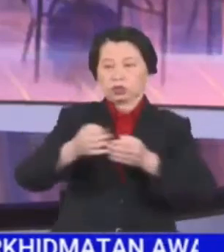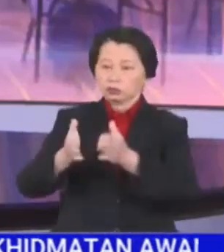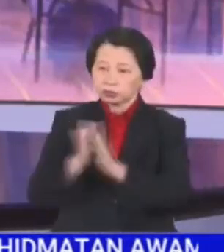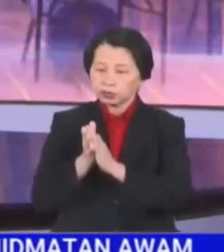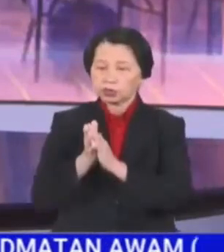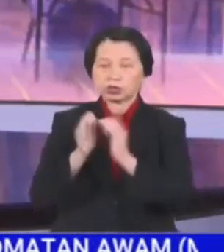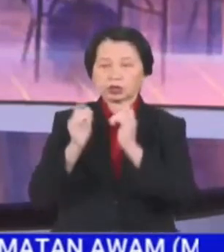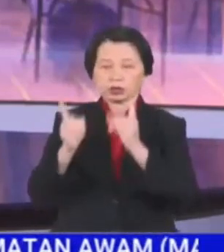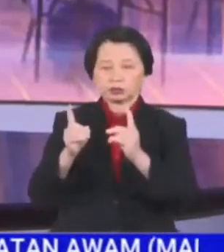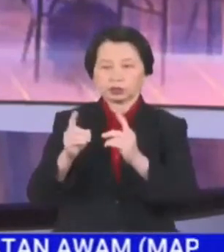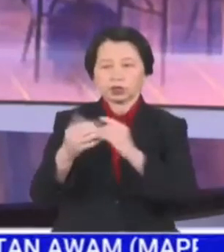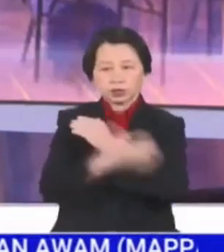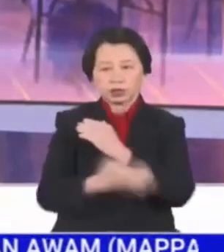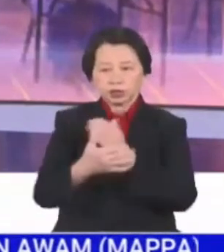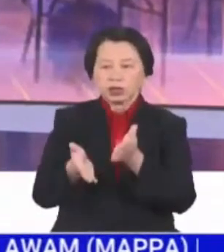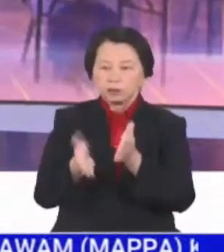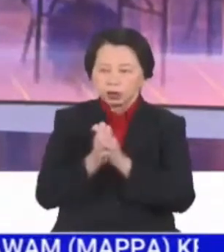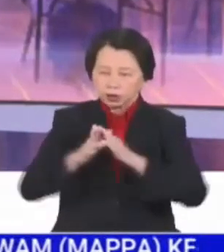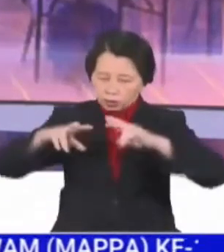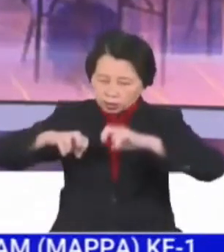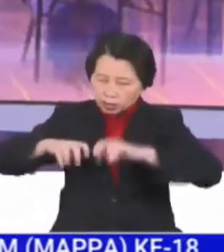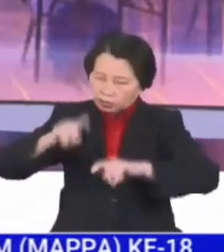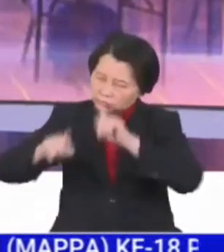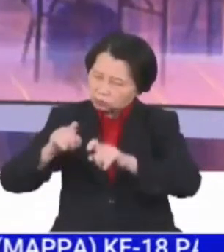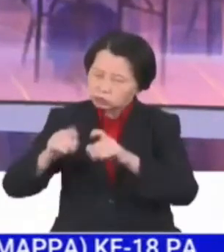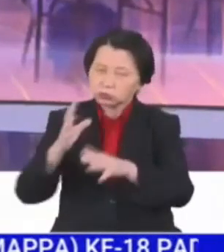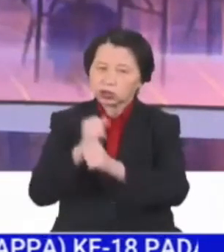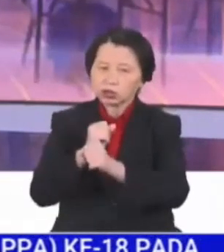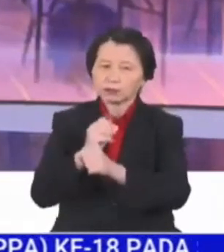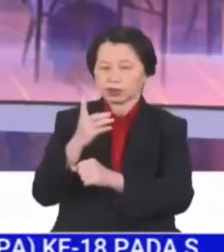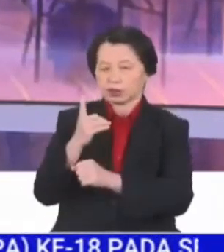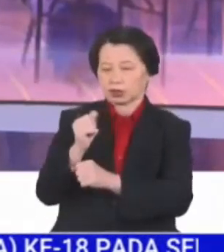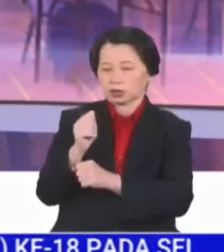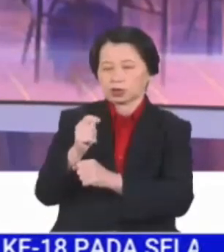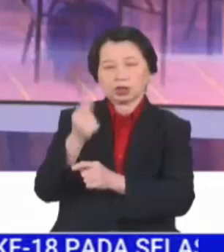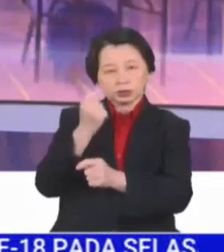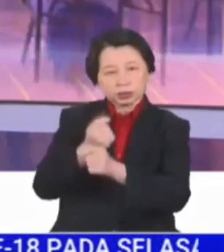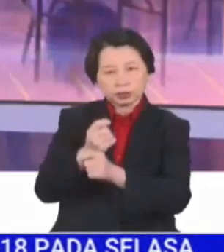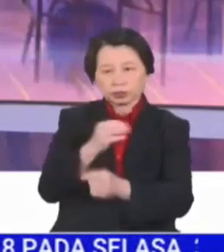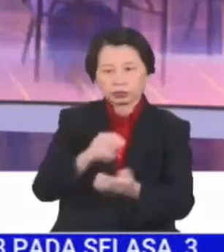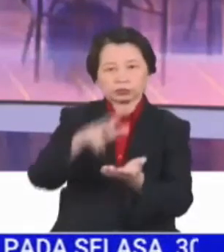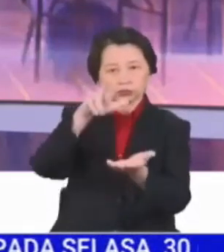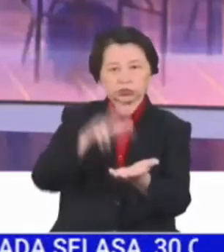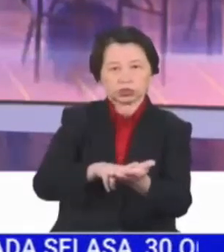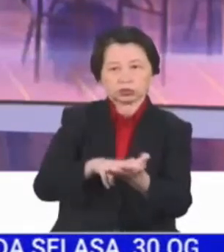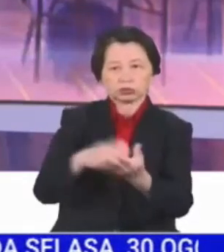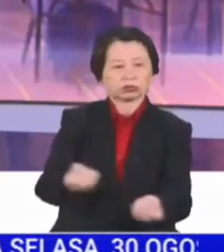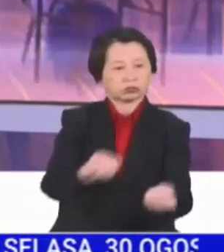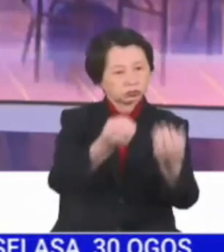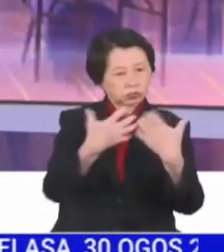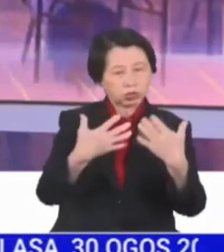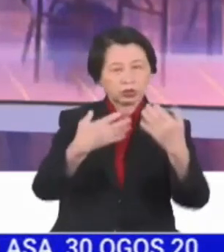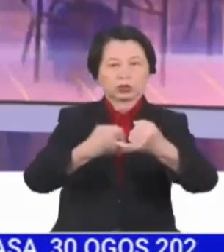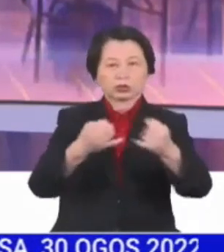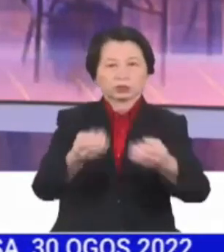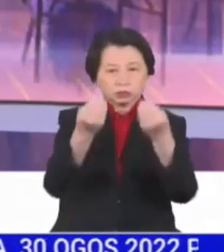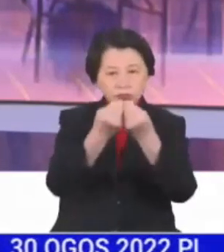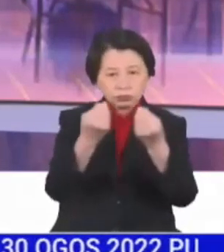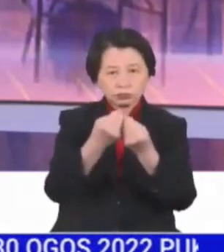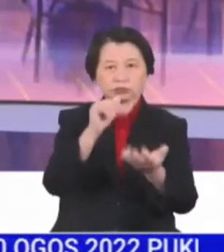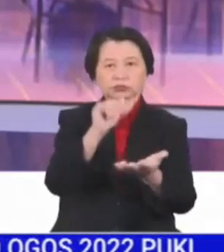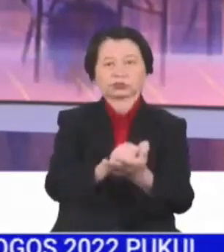Akademi Sains Negara melaksanakan kaji selidik bagi mendapatkan data tepat seterusnya mengesahkan perkara dimaklumkan jabatan perangkaan